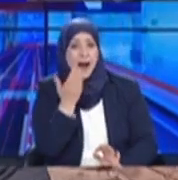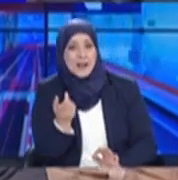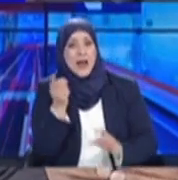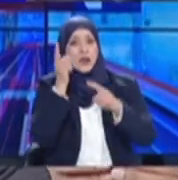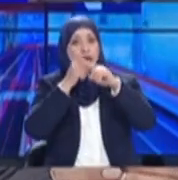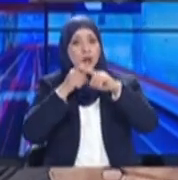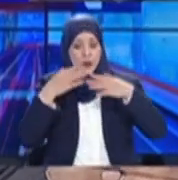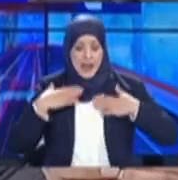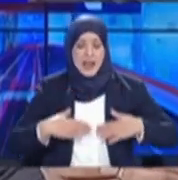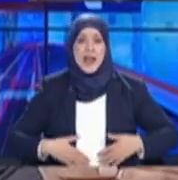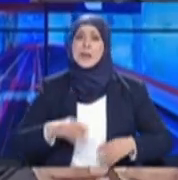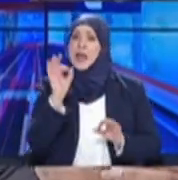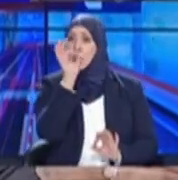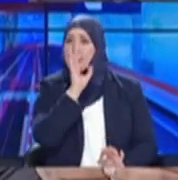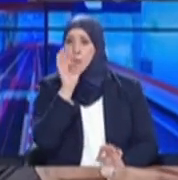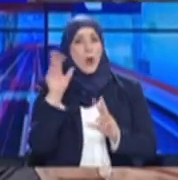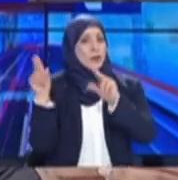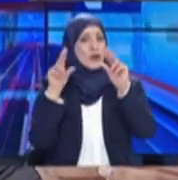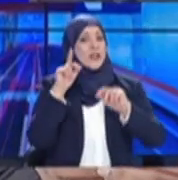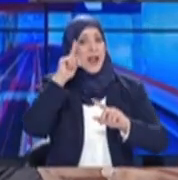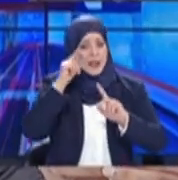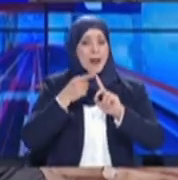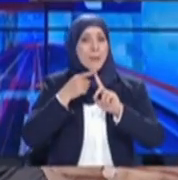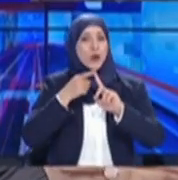بالاشياء اللي اللي يلزم